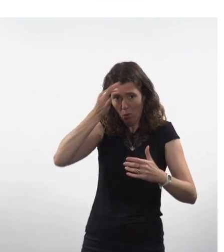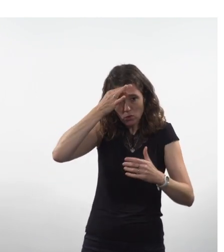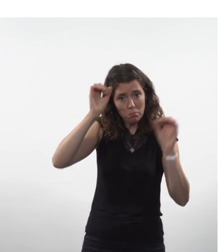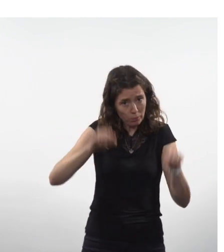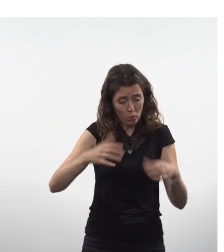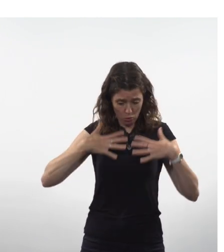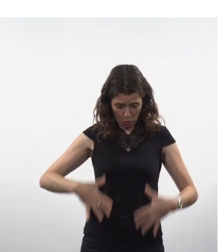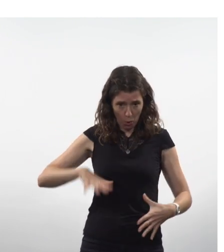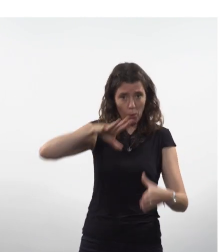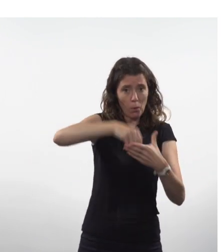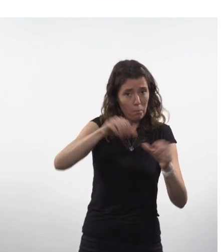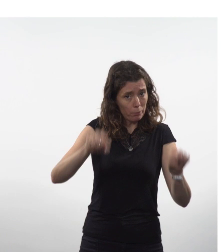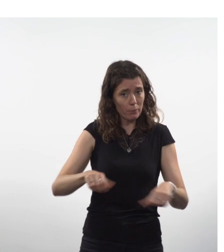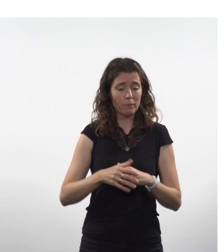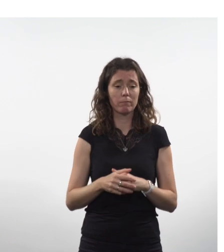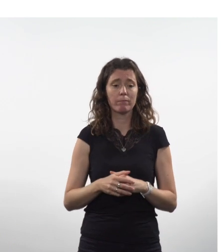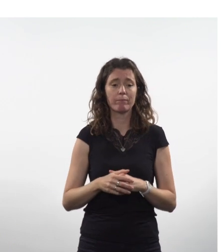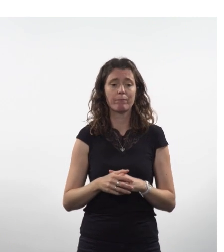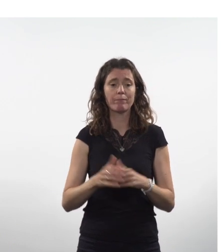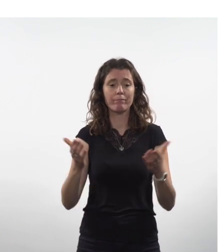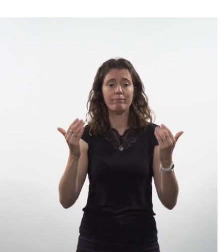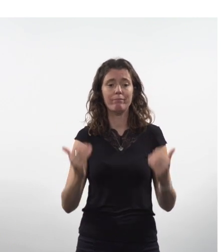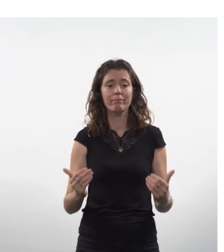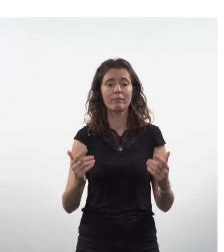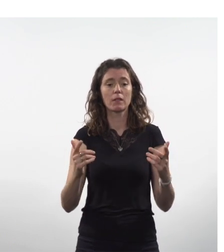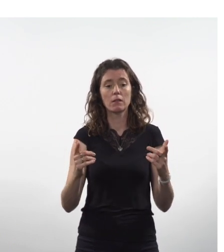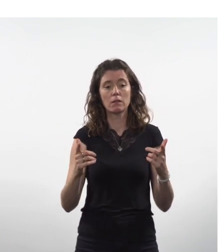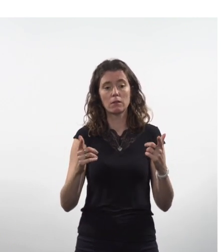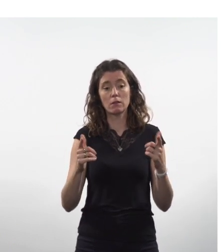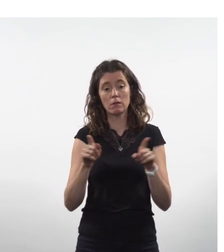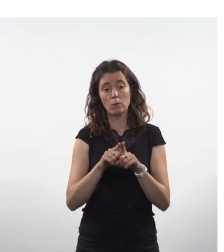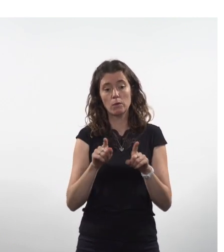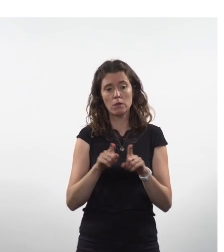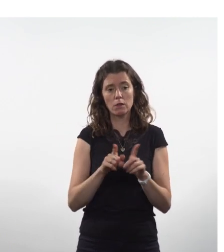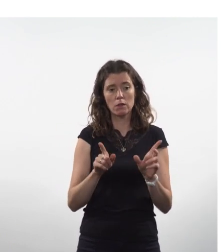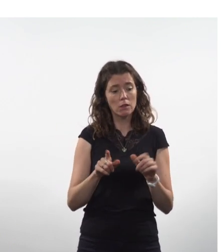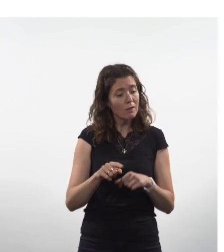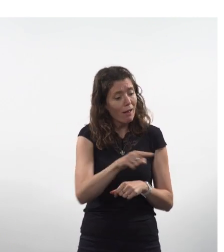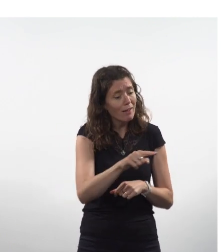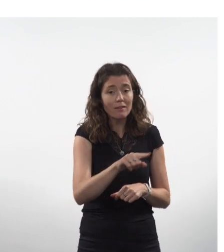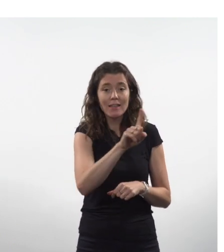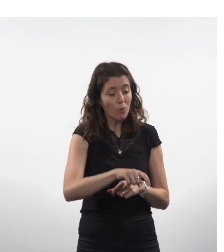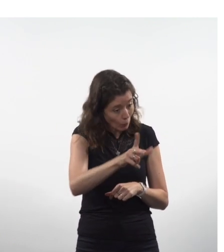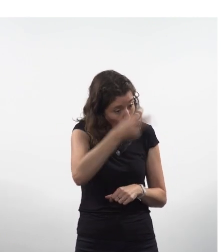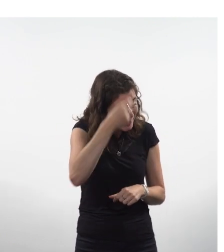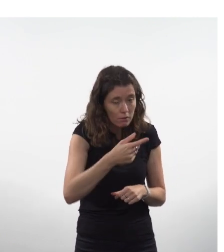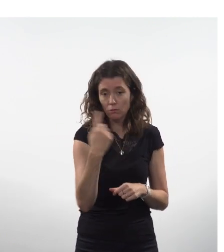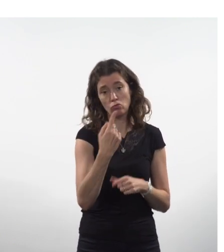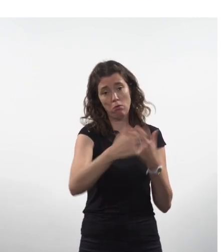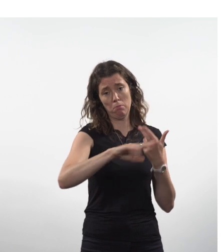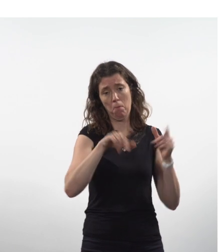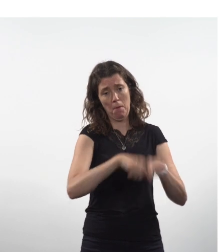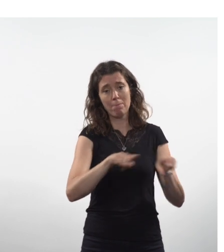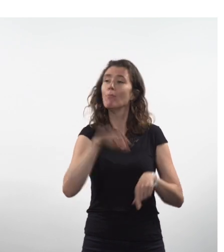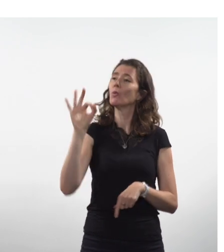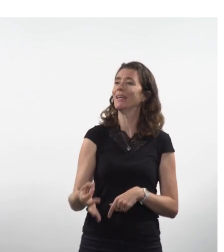son corps dans la communication. Et puis, ne surtout pas poser la question, est-ce que vous avez compris? Parce que la réponse invariablement va être oui,